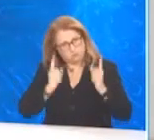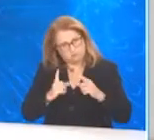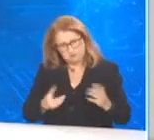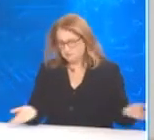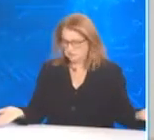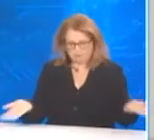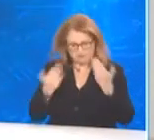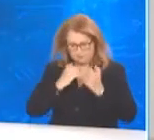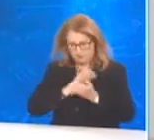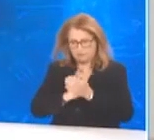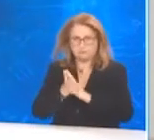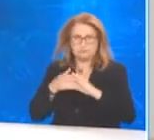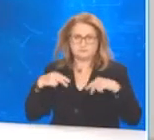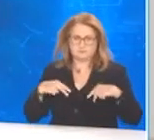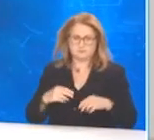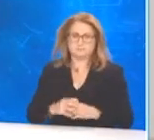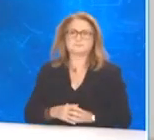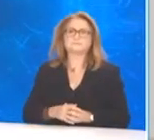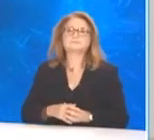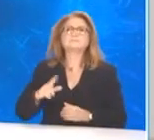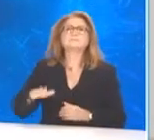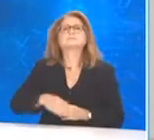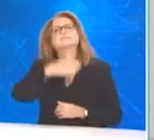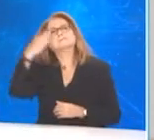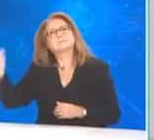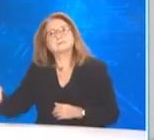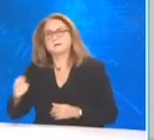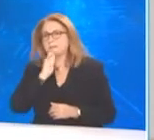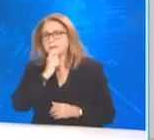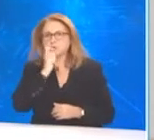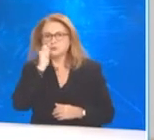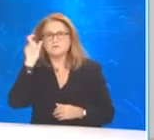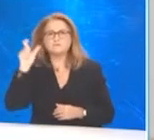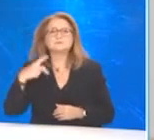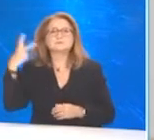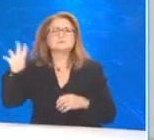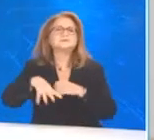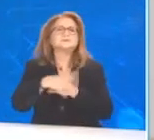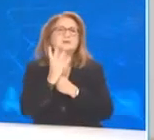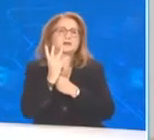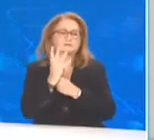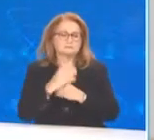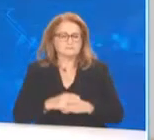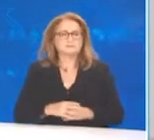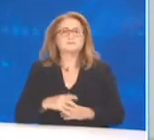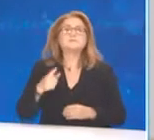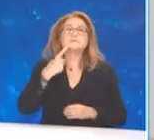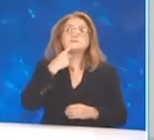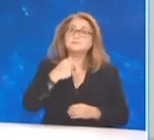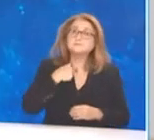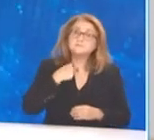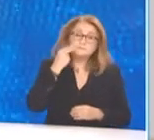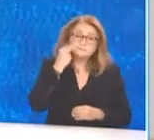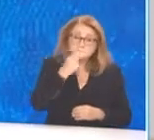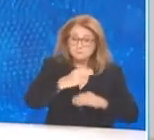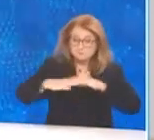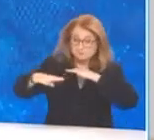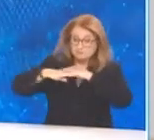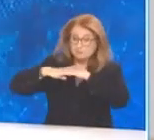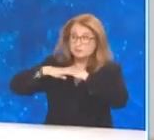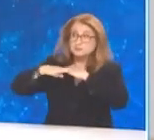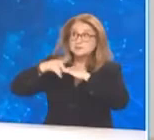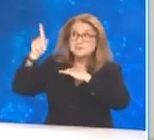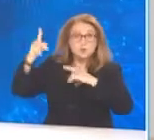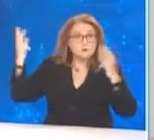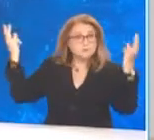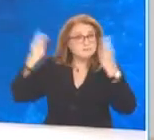Ο κύριος Δεμερτζής από το ΣΤΑΡ. Κύριε Υπουργέ, σύμφωνα με τα στοιχεία που έχετε δώσει, φαίνεται ότι στα χερσαία σύνορα έχουμε τα περισσότερα κρούσματα